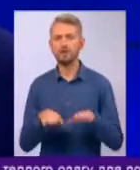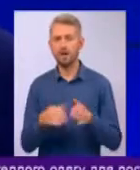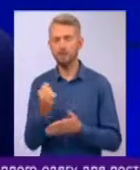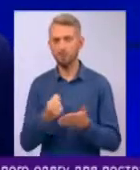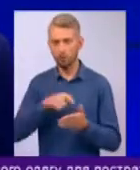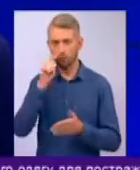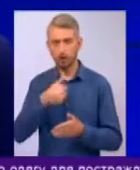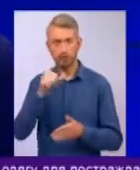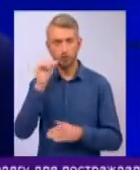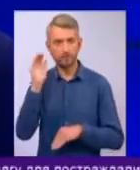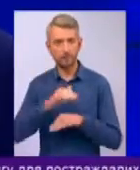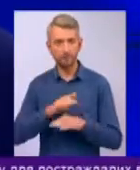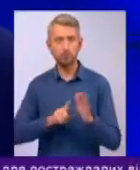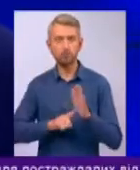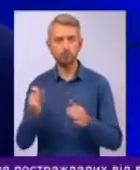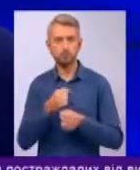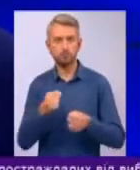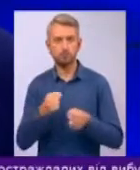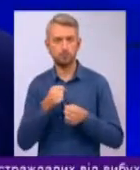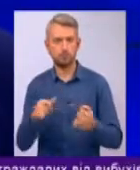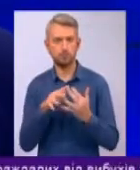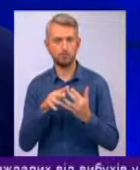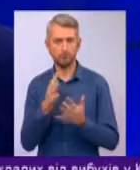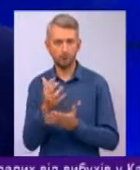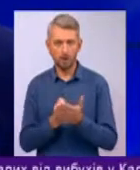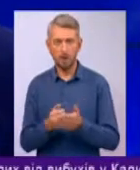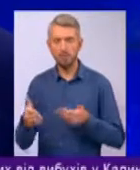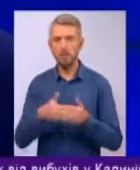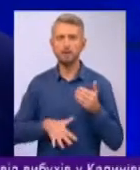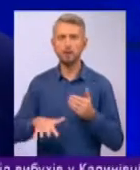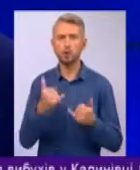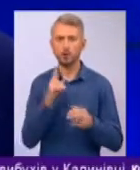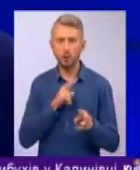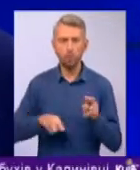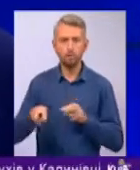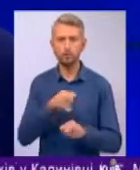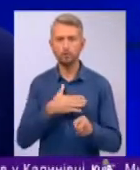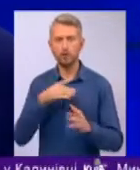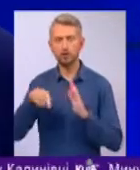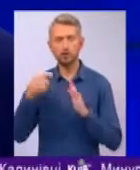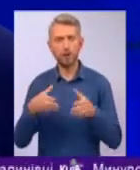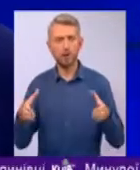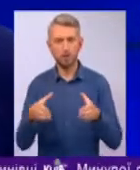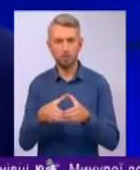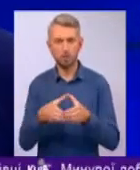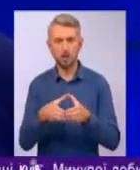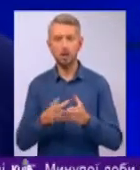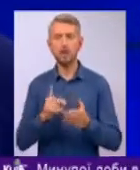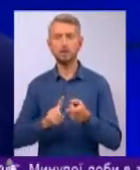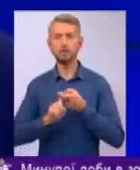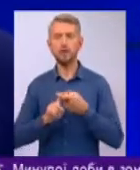ввечері почали вибухати боєкомплекти. Прилеглі території зараз обстежує наша знімальна група. На